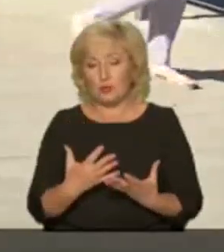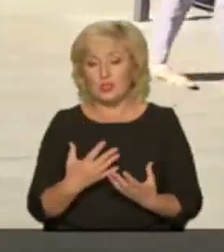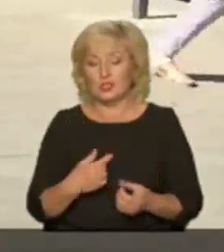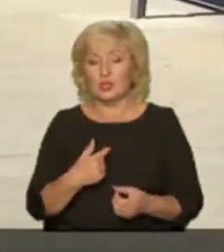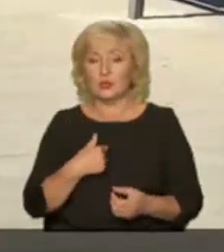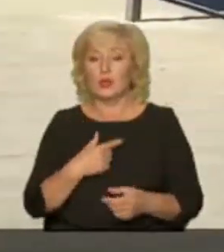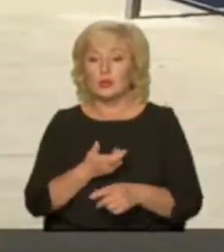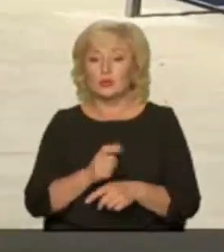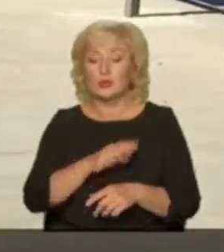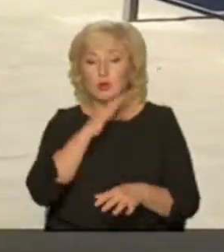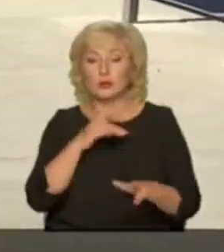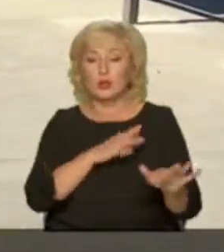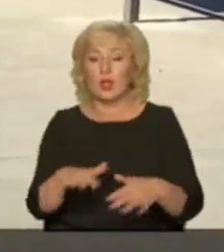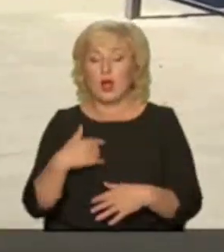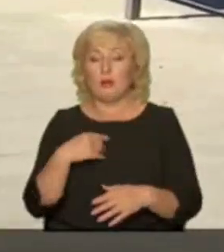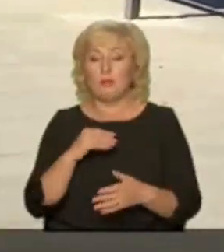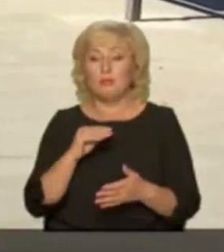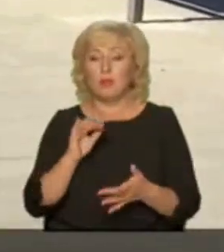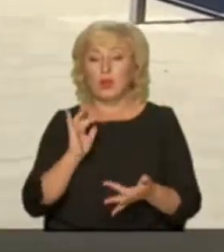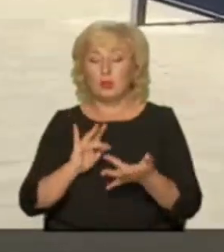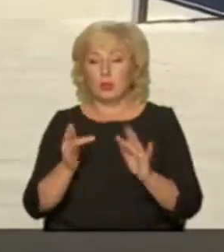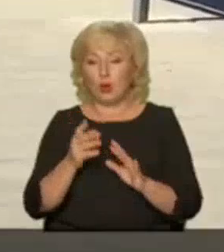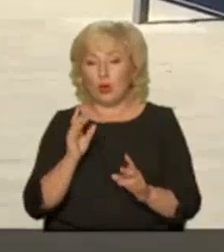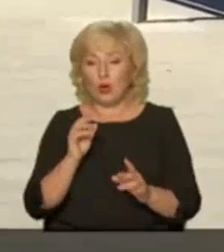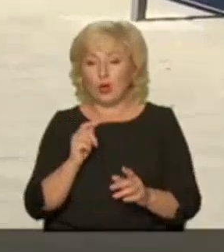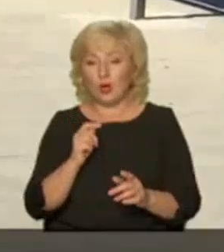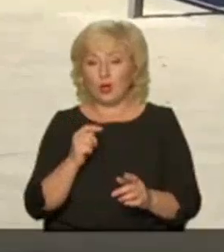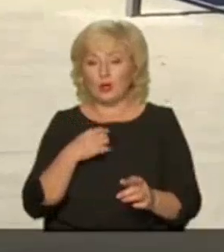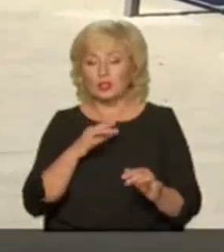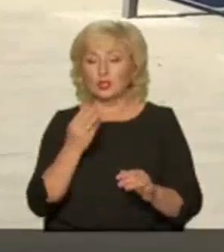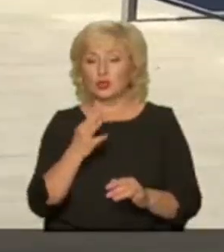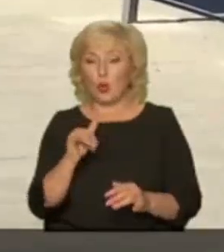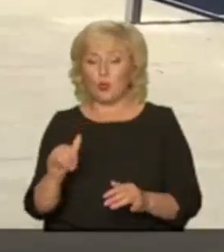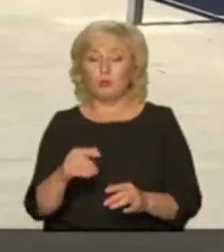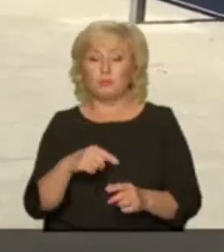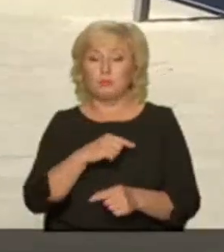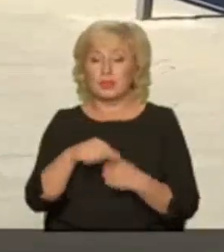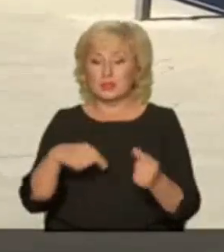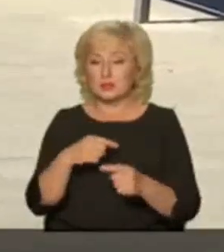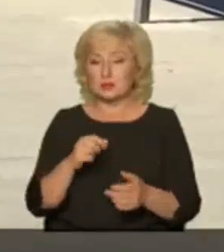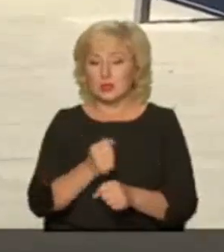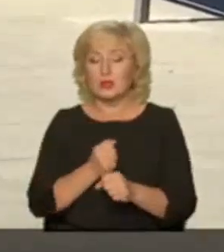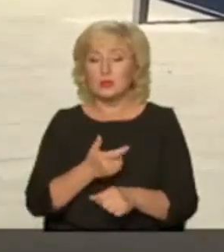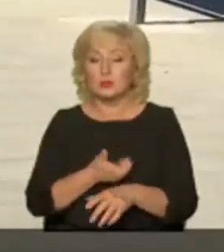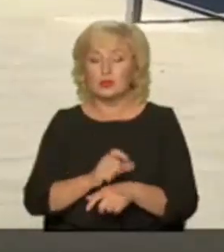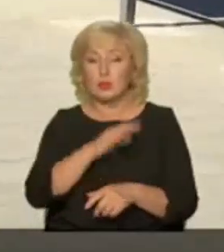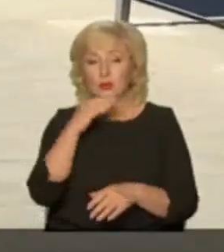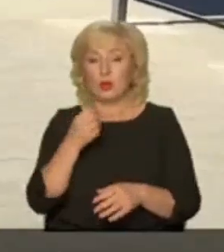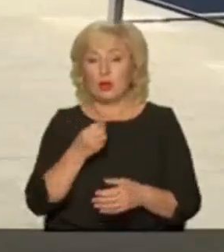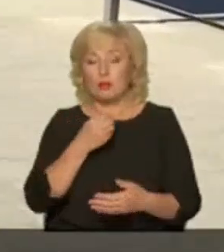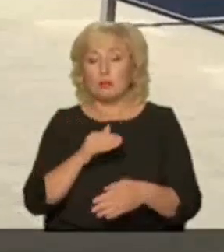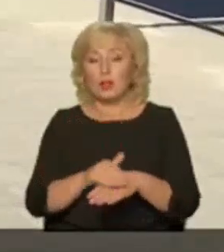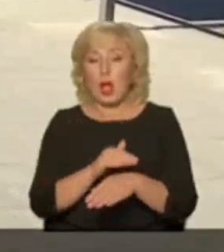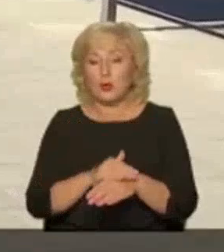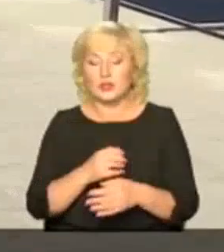багато заходів. Я блогер, я ну в сфері шоу-бізнесу працюю, і в мене дуже багато благодійних заходів для діток.